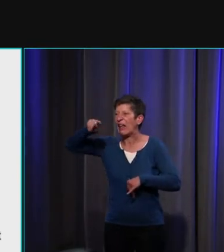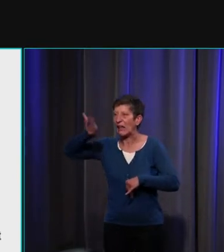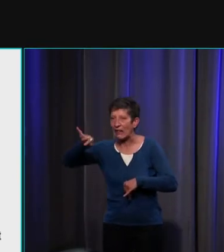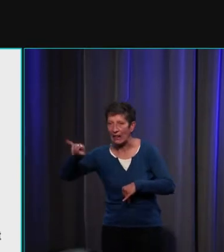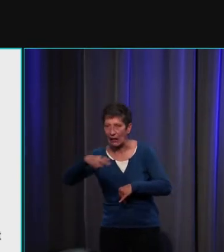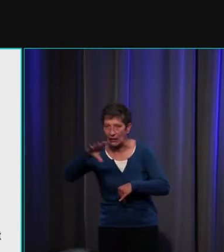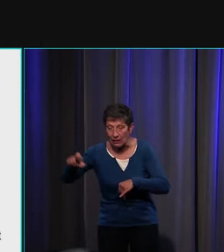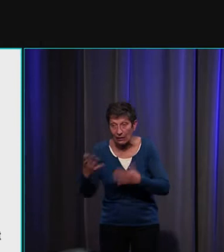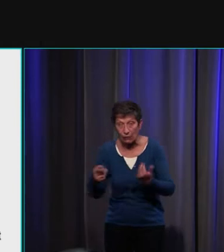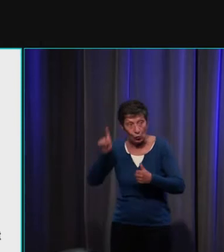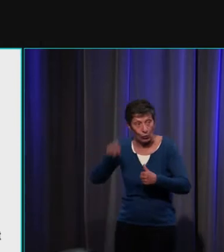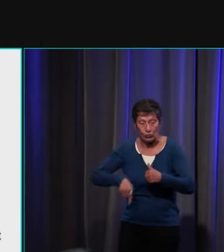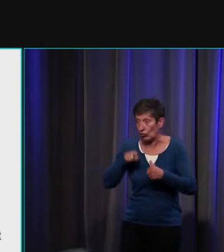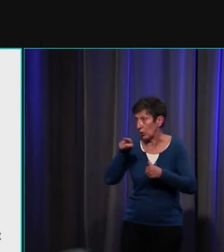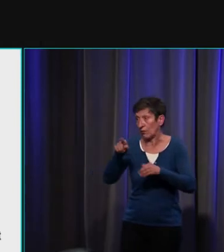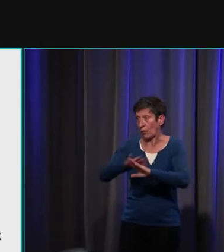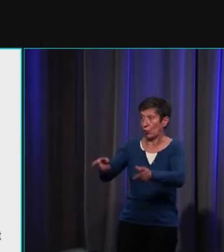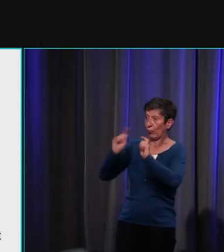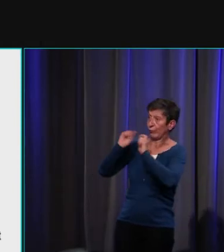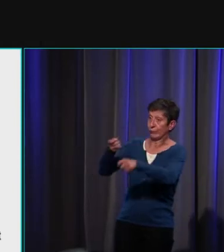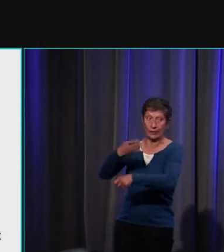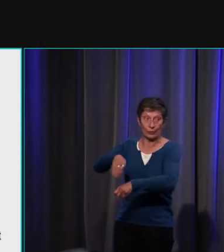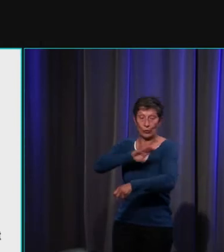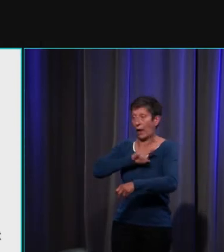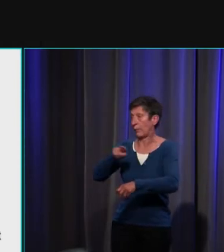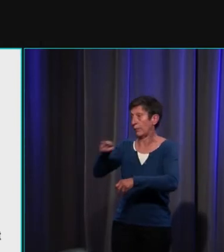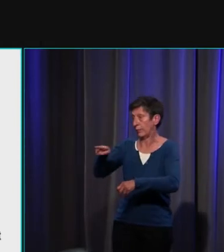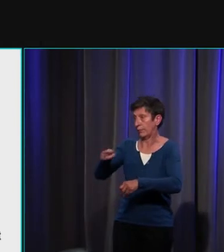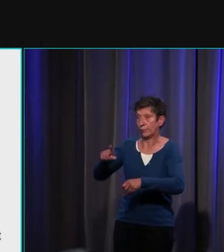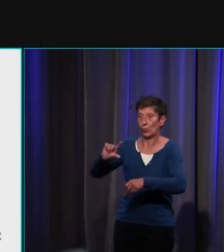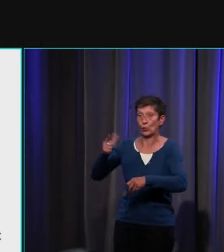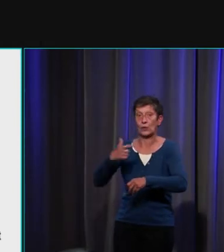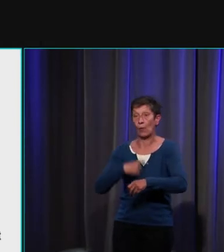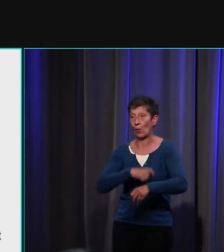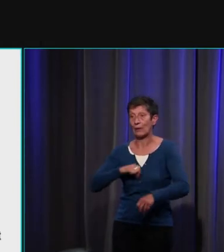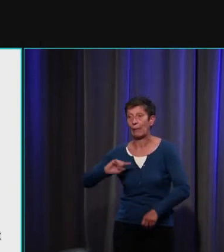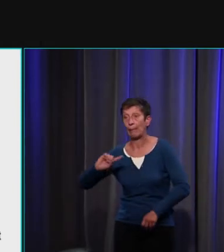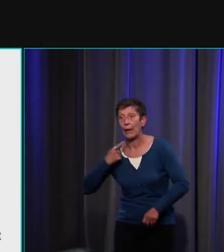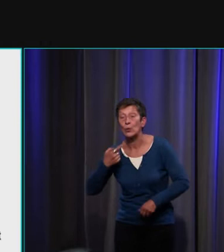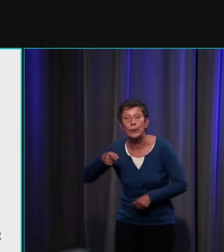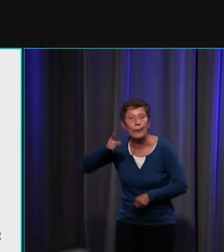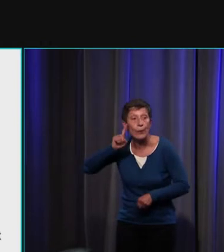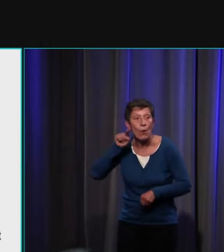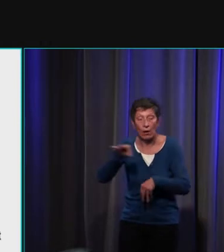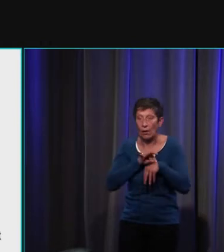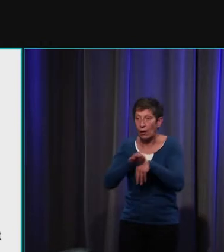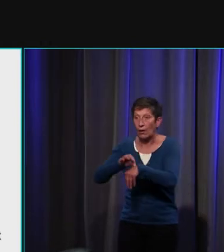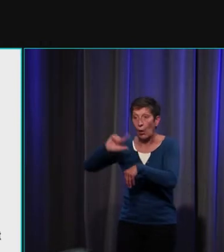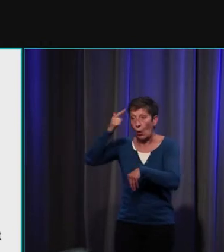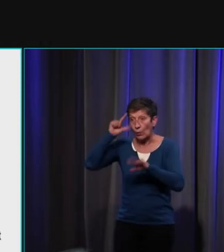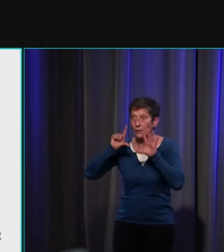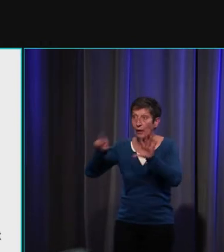porter le chapeau de la défaite de la seconde croisade parce que et l'accompagné lui c'est depuis cet été fou